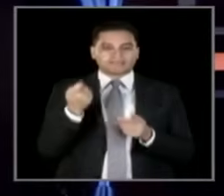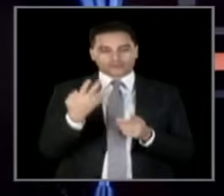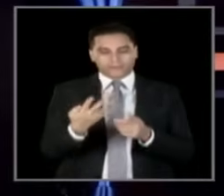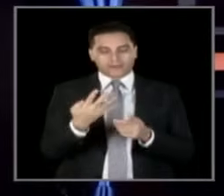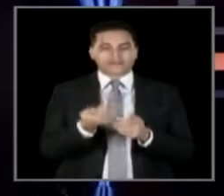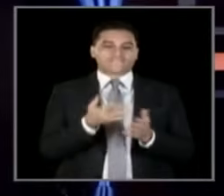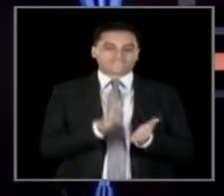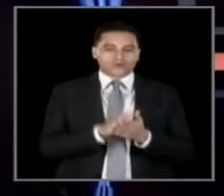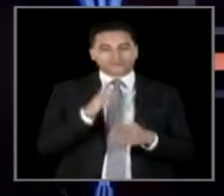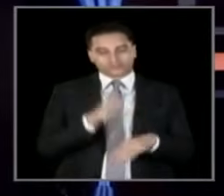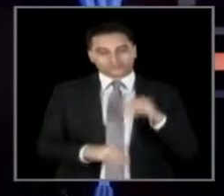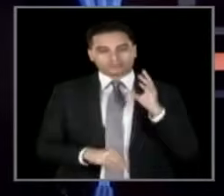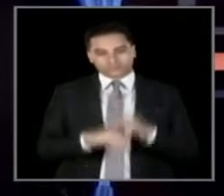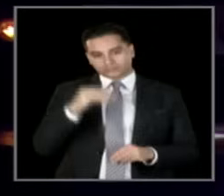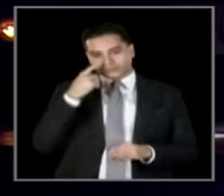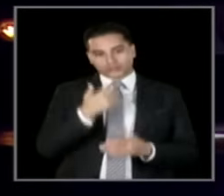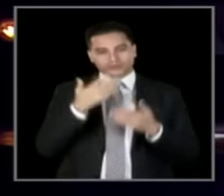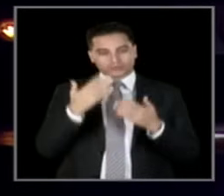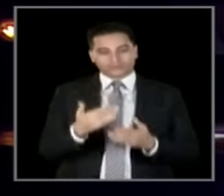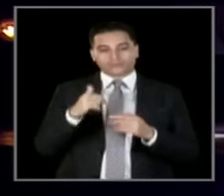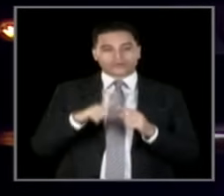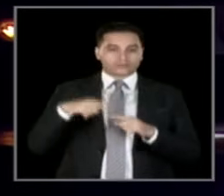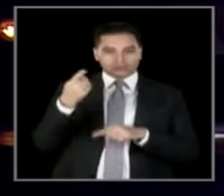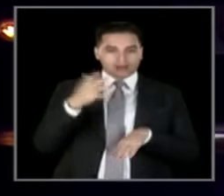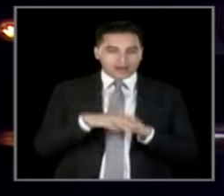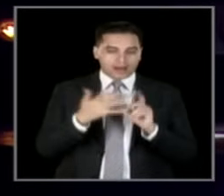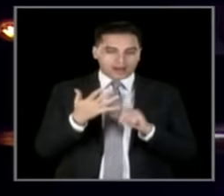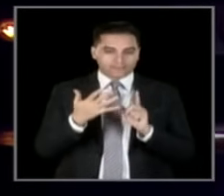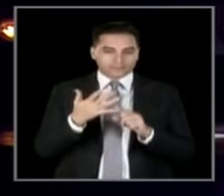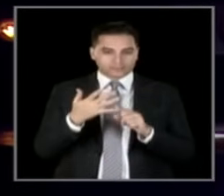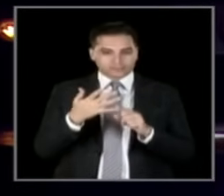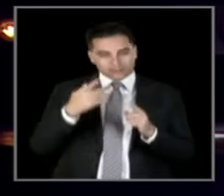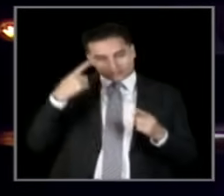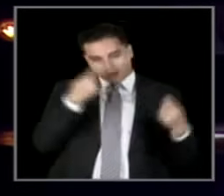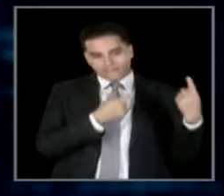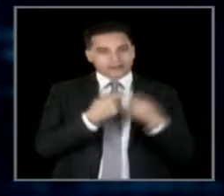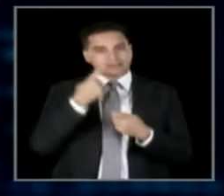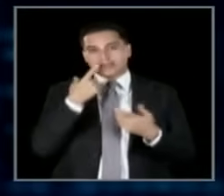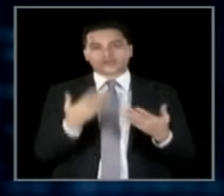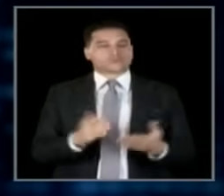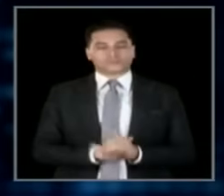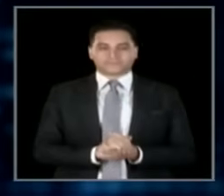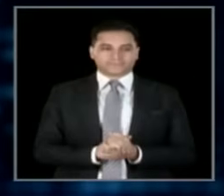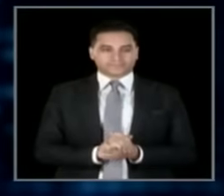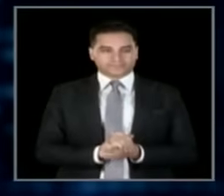20-25-45، نحسن السكور شوية. ودلوقتي مع الفقرة الخامسة، فقرة ضربات الجزاء.